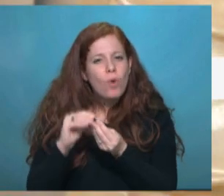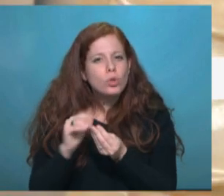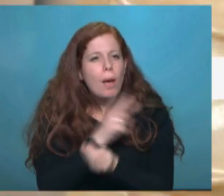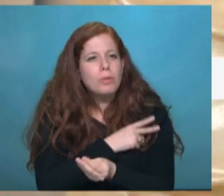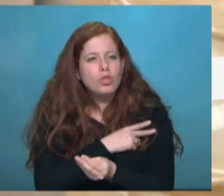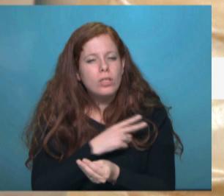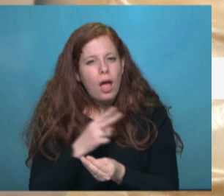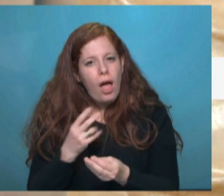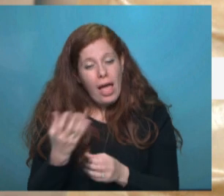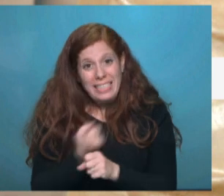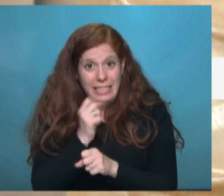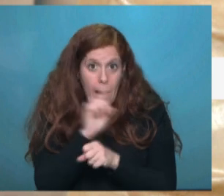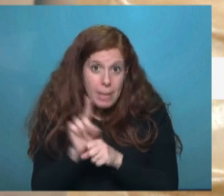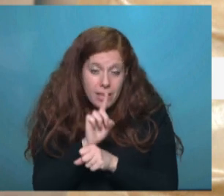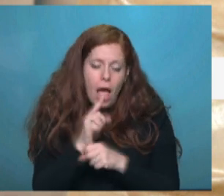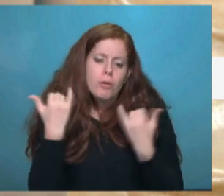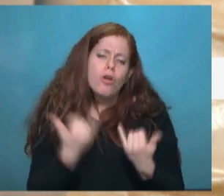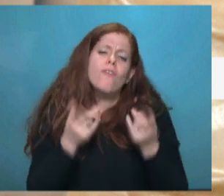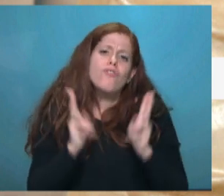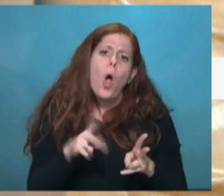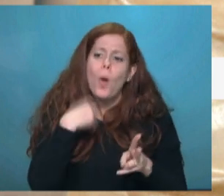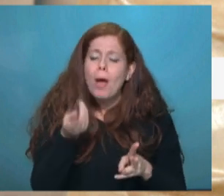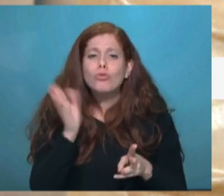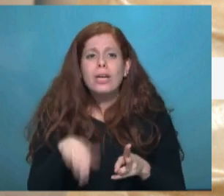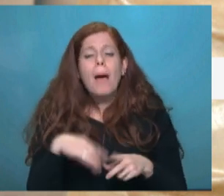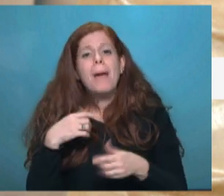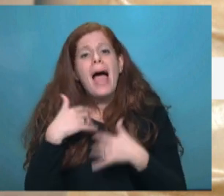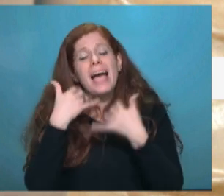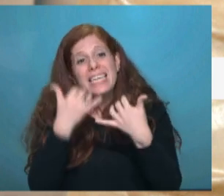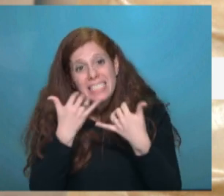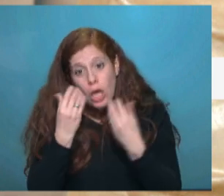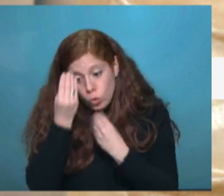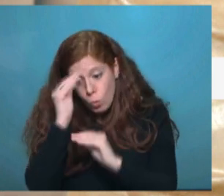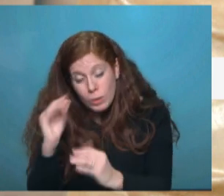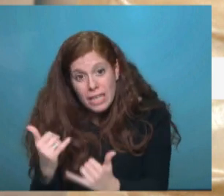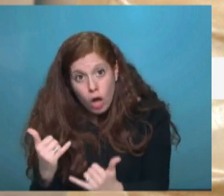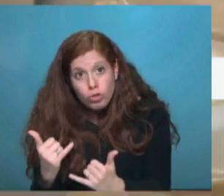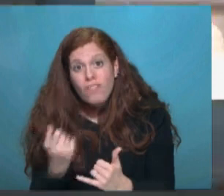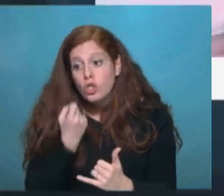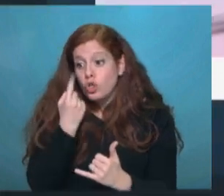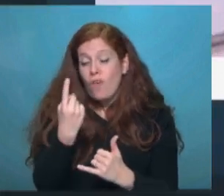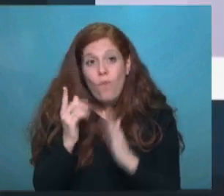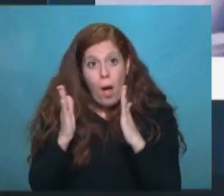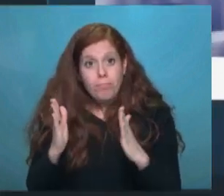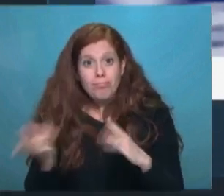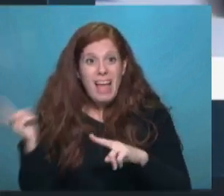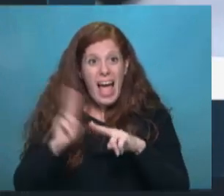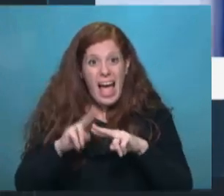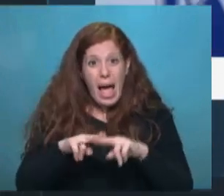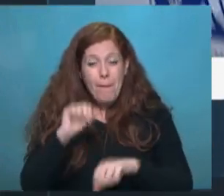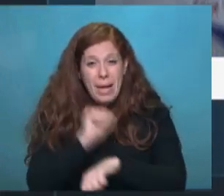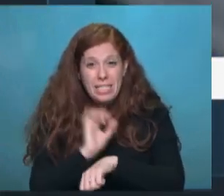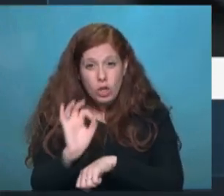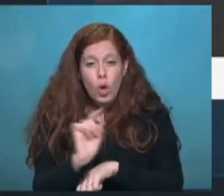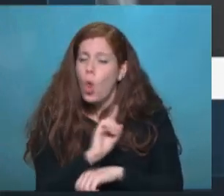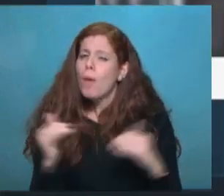השיגה בינתיים. עכשיו אנחנו יכולים לומר שגם הגרסה שהוא מוסר כעת, שבוע אחרי המעצר שלו, לא מתיישבת עם עוד